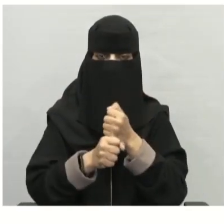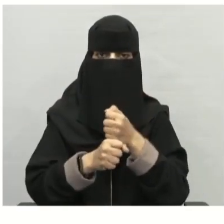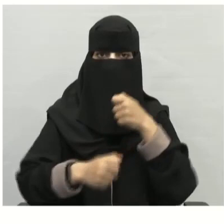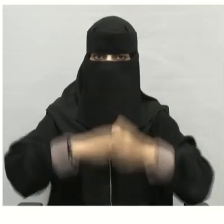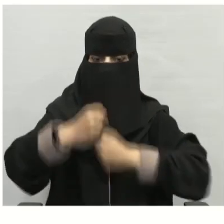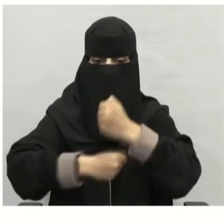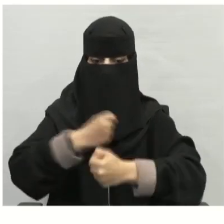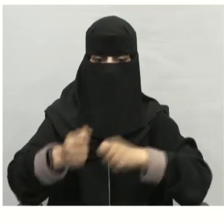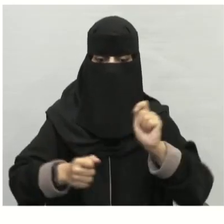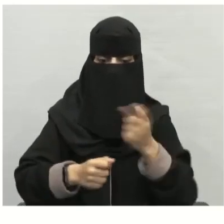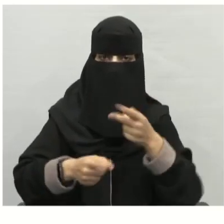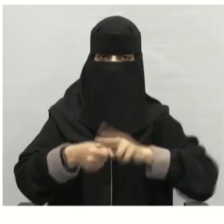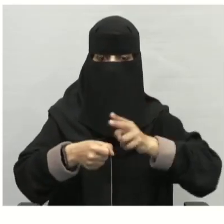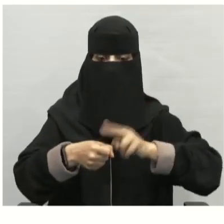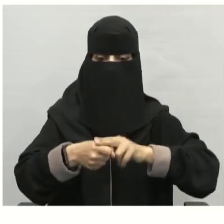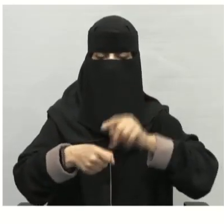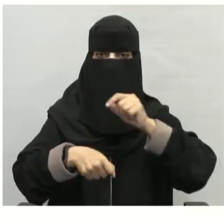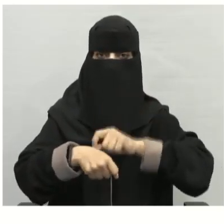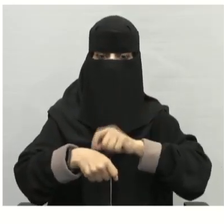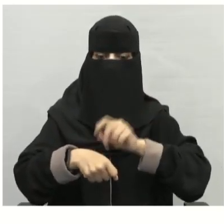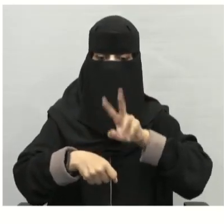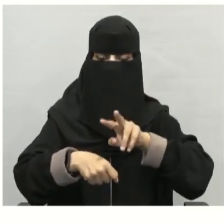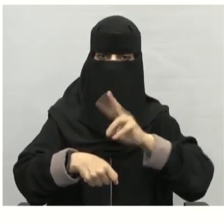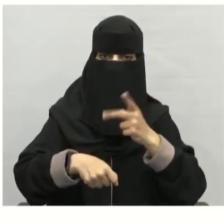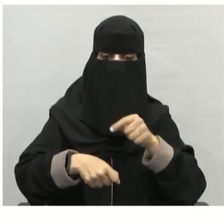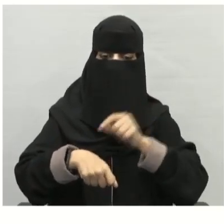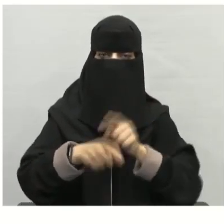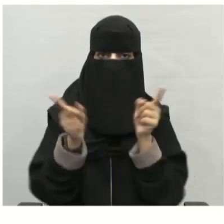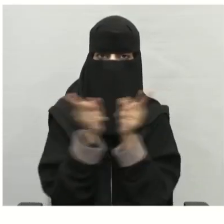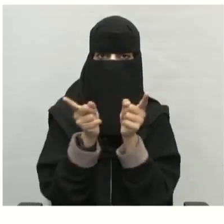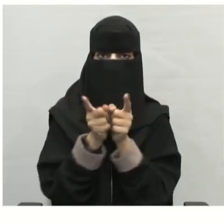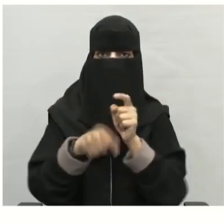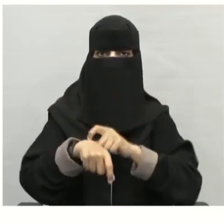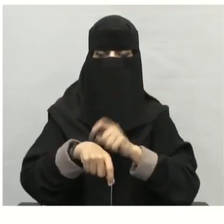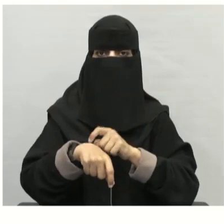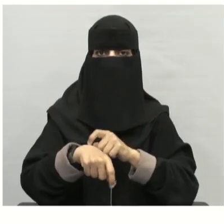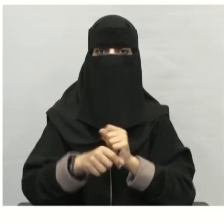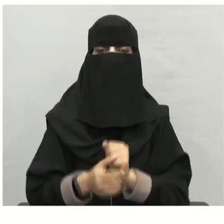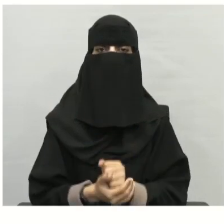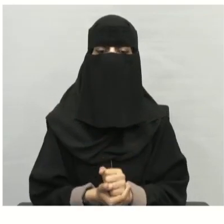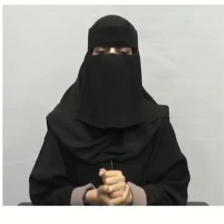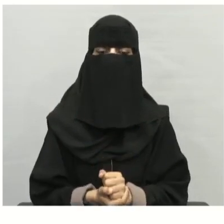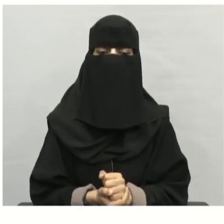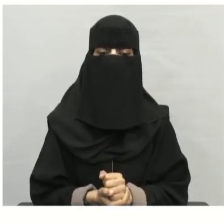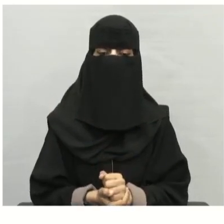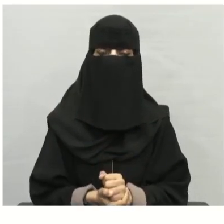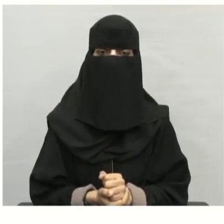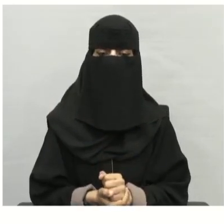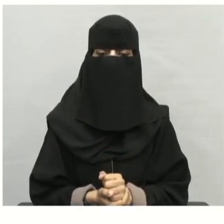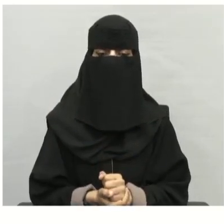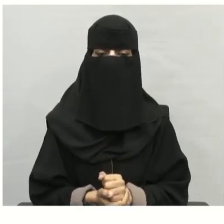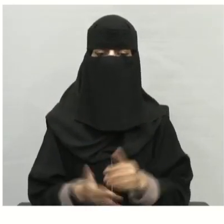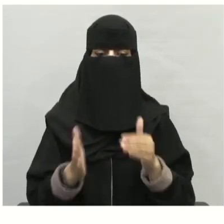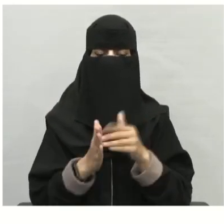اداء حركات متكرره من نفس النوع وفي اقل مده او في اقل زمن